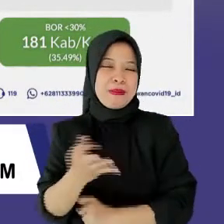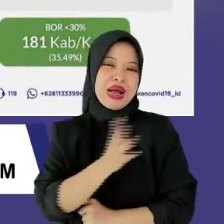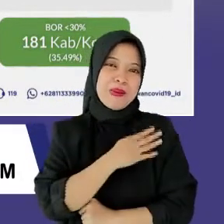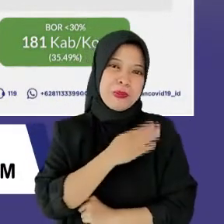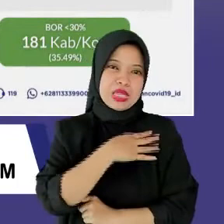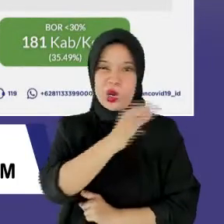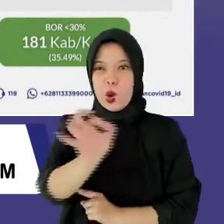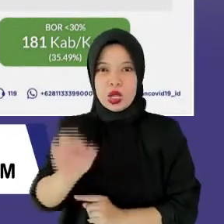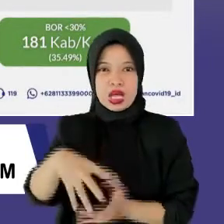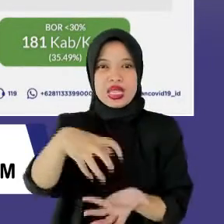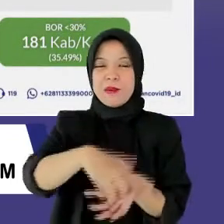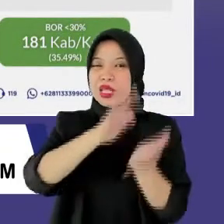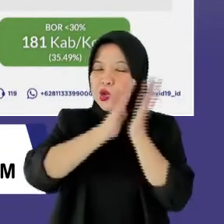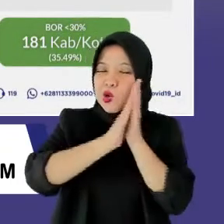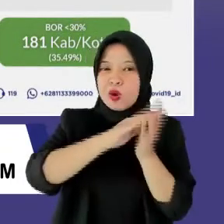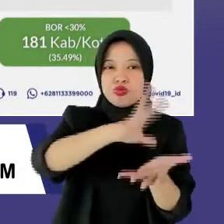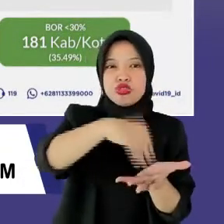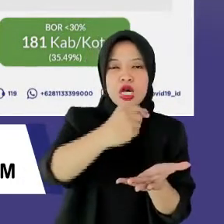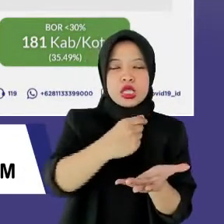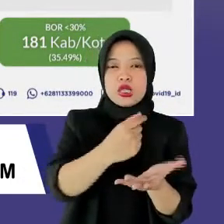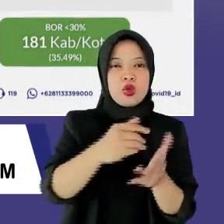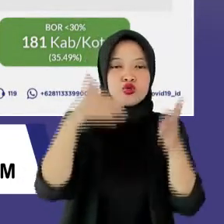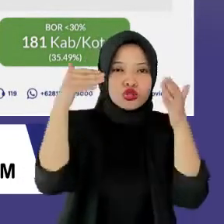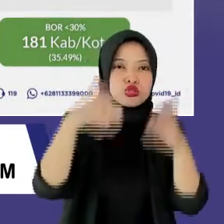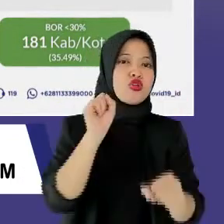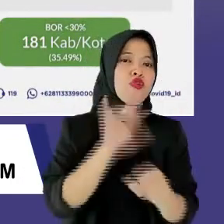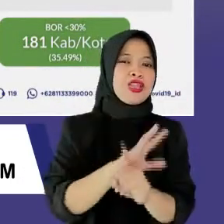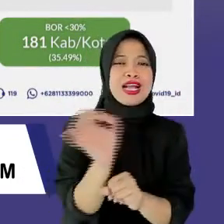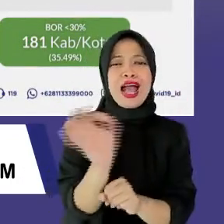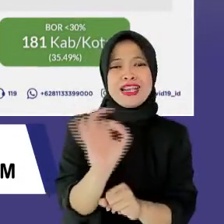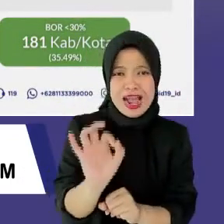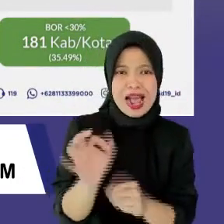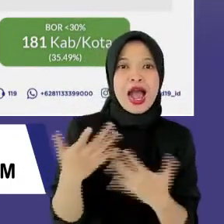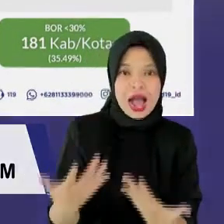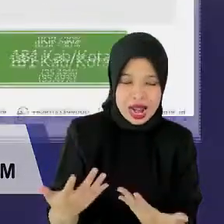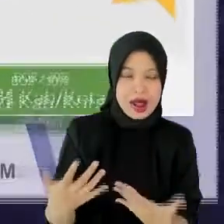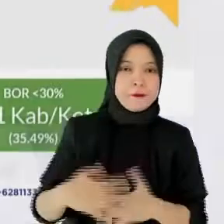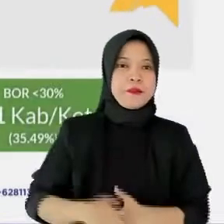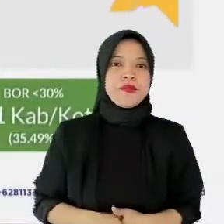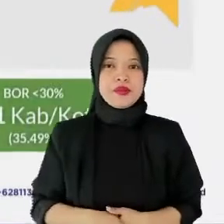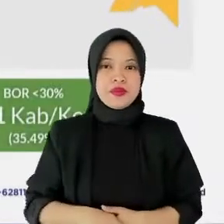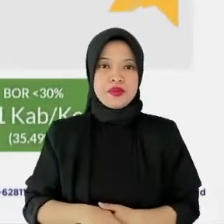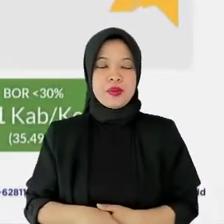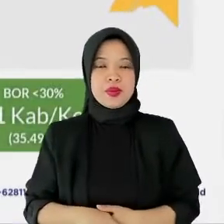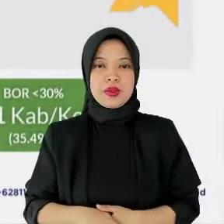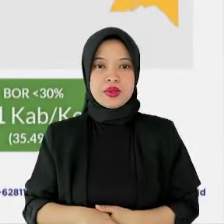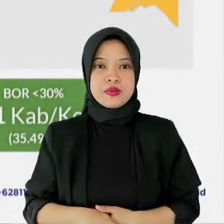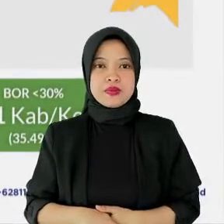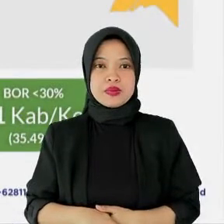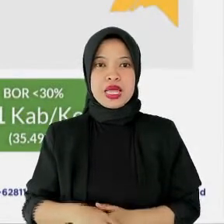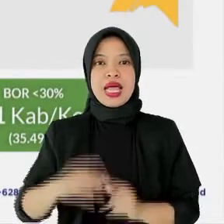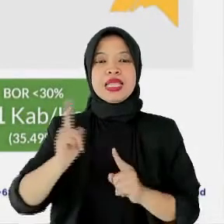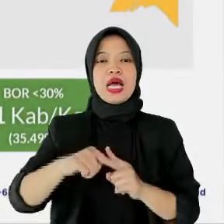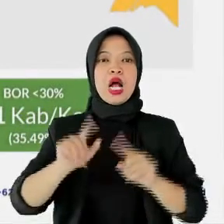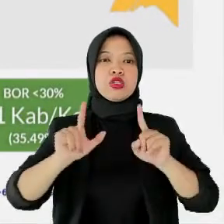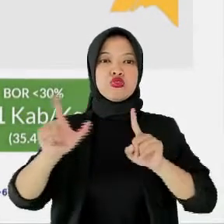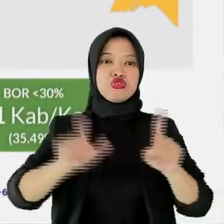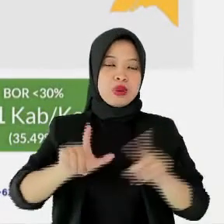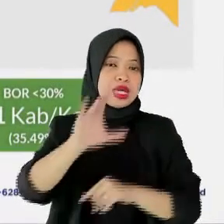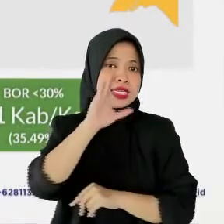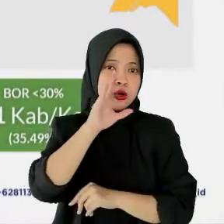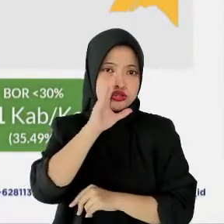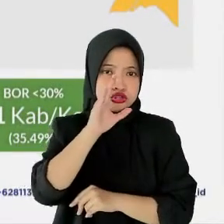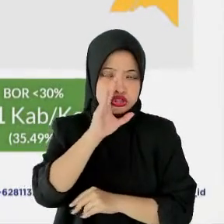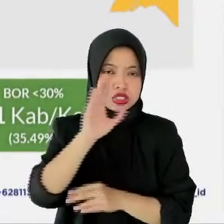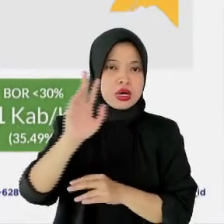kabupaten kota yang enggak punya tempat tidur isolasi rumah sakit rujukan gitu. Jadi baik. Ini, terakhir nih per tanggal 17 Agustus